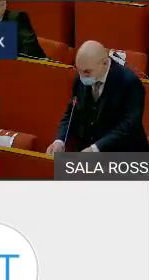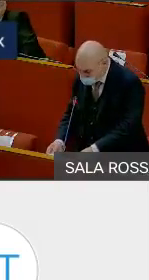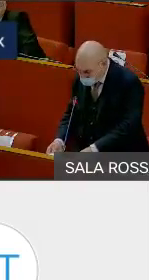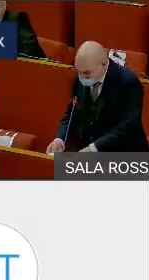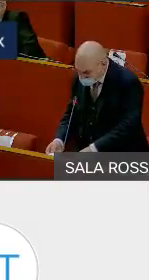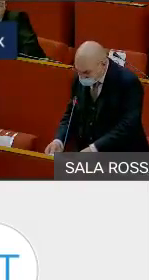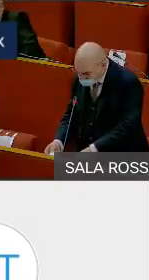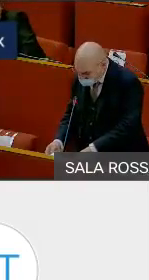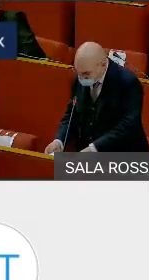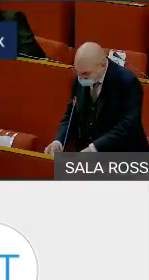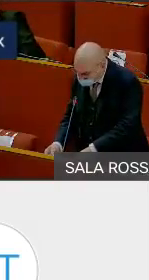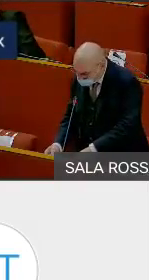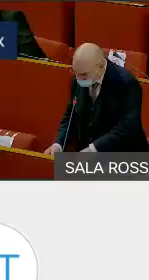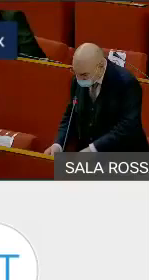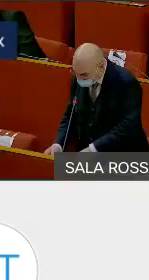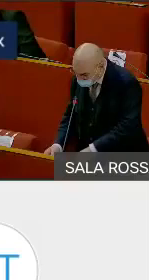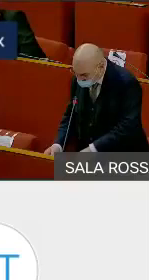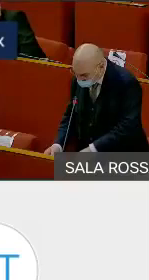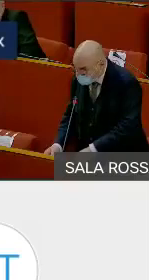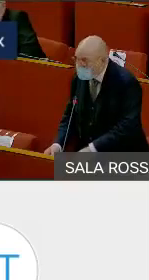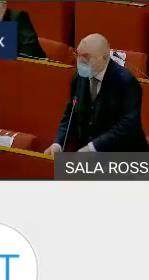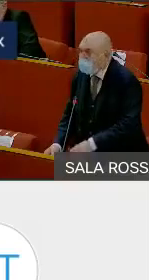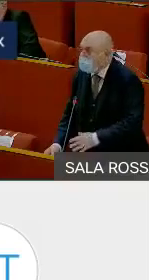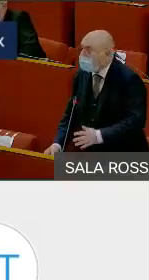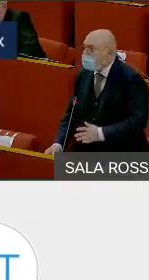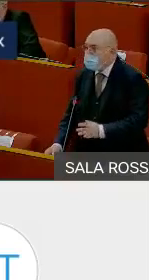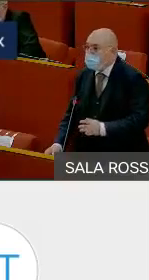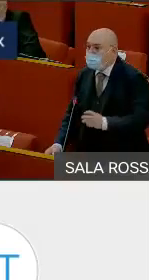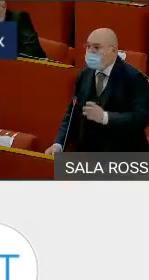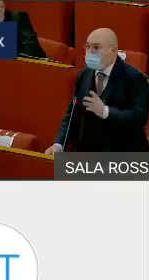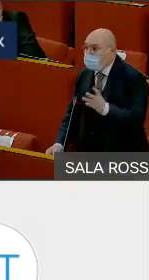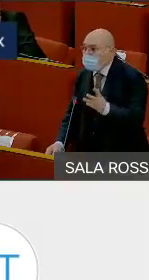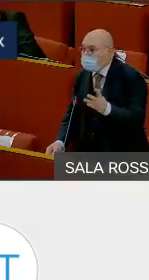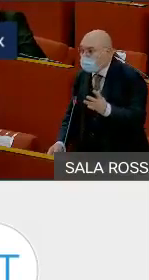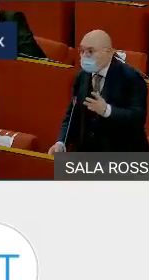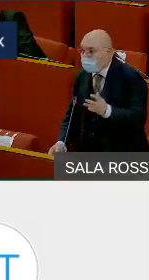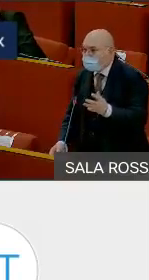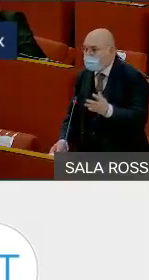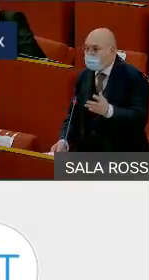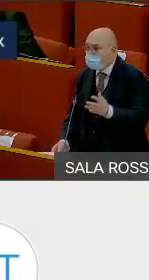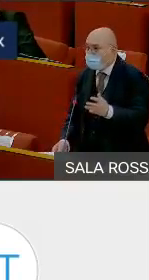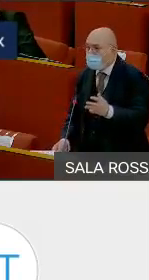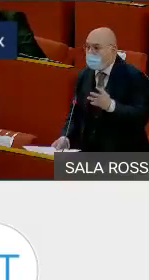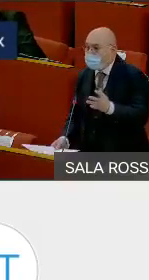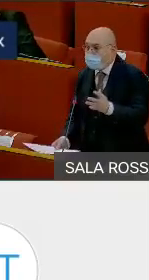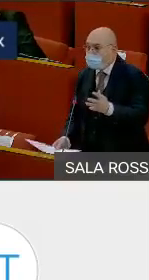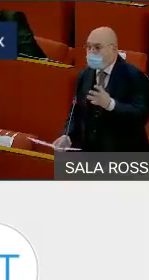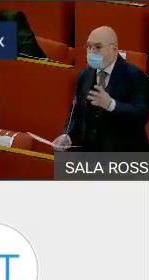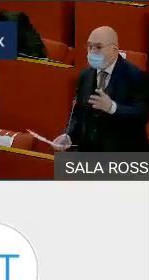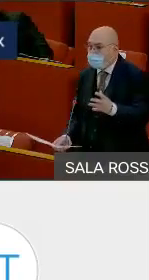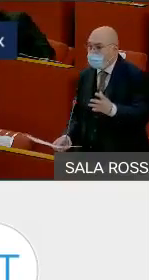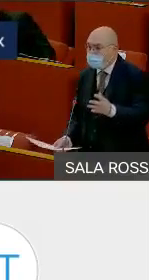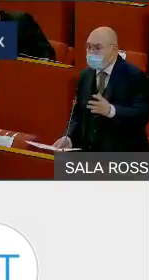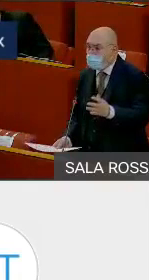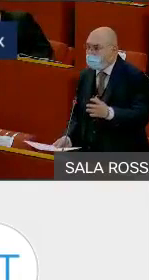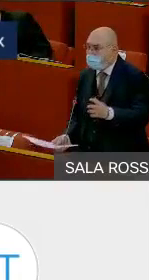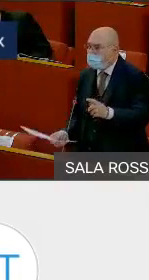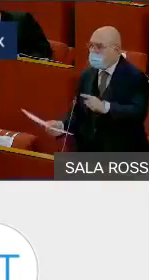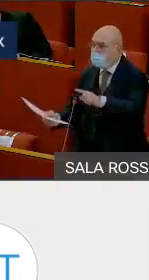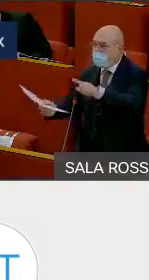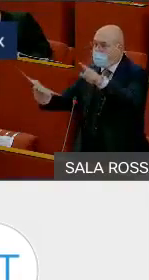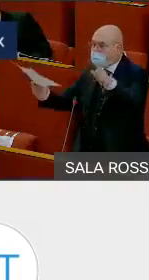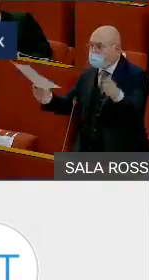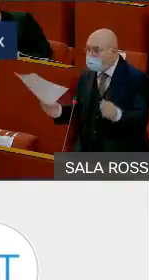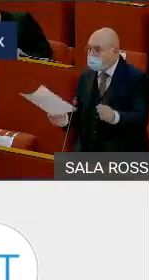anche con percorsi partecipati e non si capisce perché altrimenti oggi si ritenga possibile che con